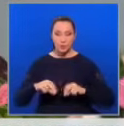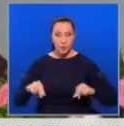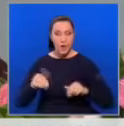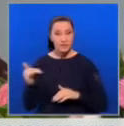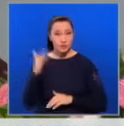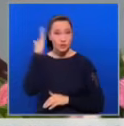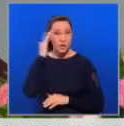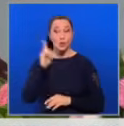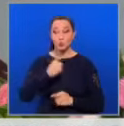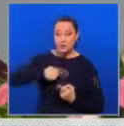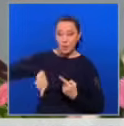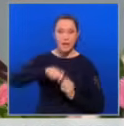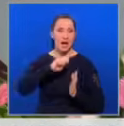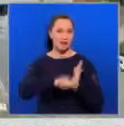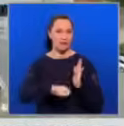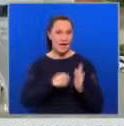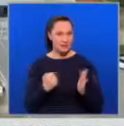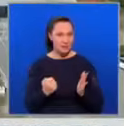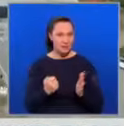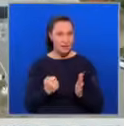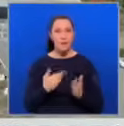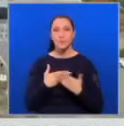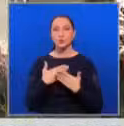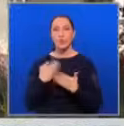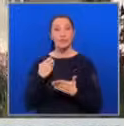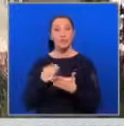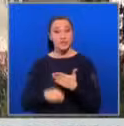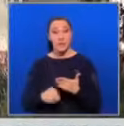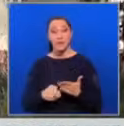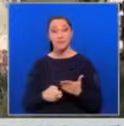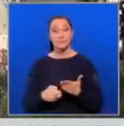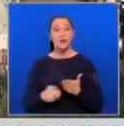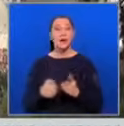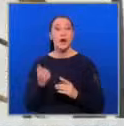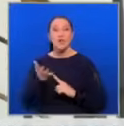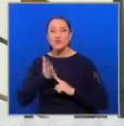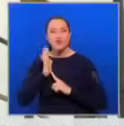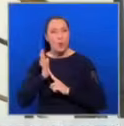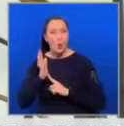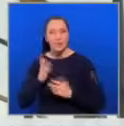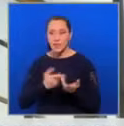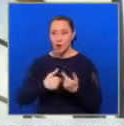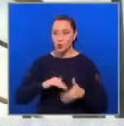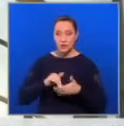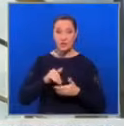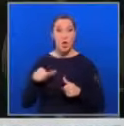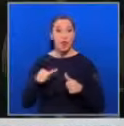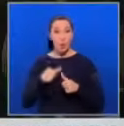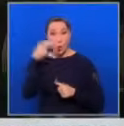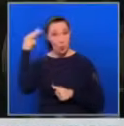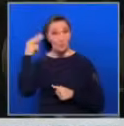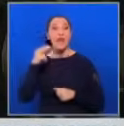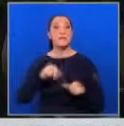държави които заобикалят санкциите по отношение твърденията изнесени в доклад на няколко организации че лукой нефтохим също